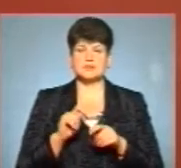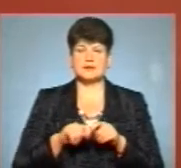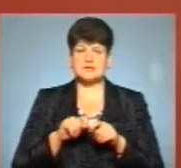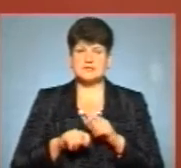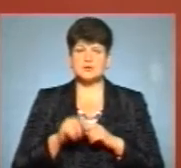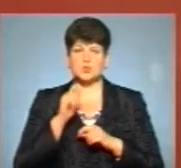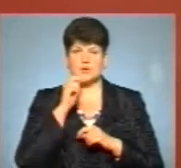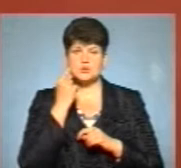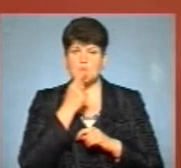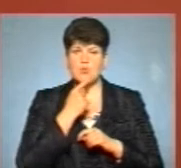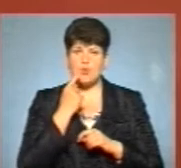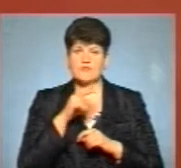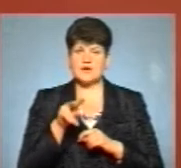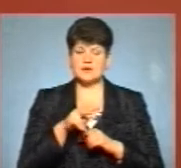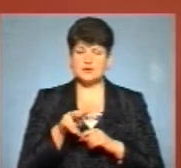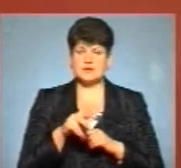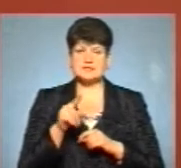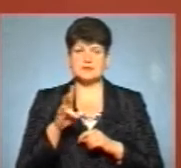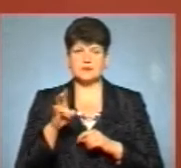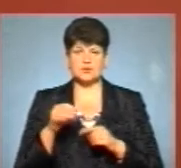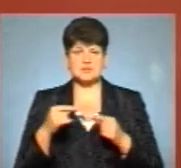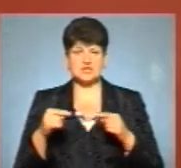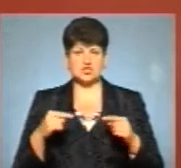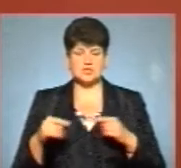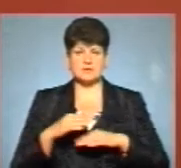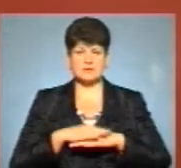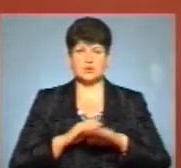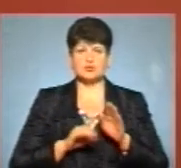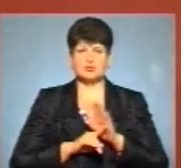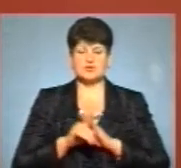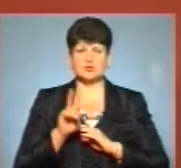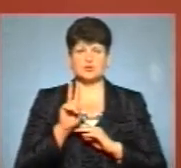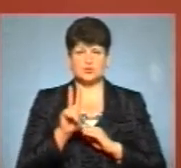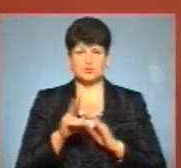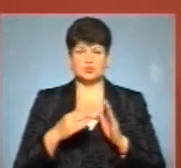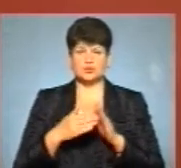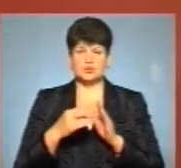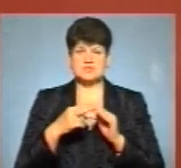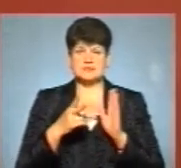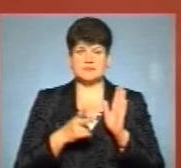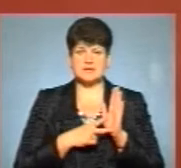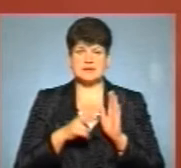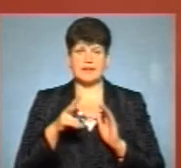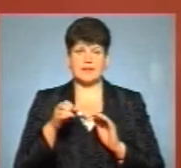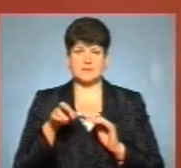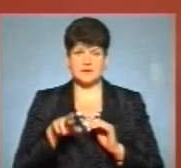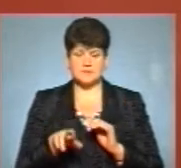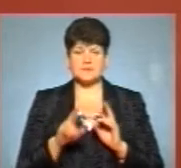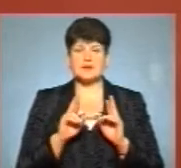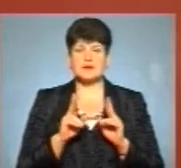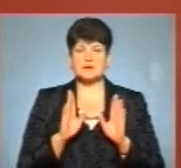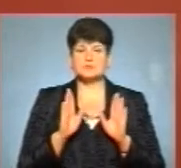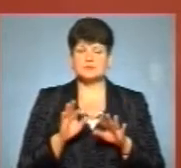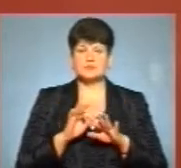та літератури. ЗНО з інших предметів розпочнеться з 2 по 17 липня. Як